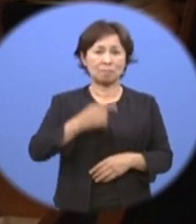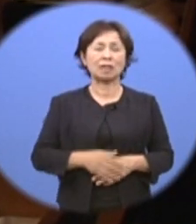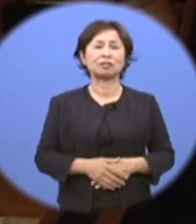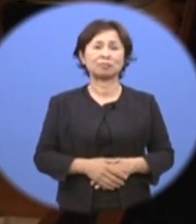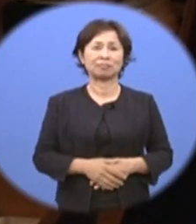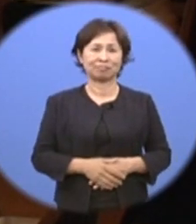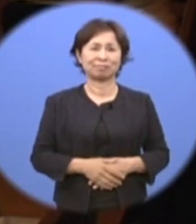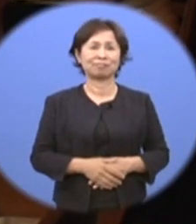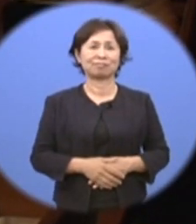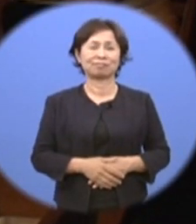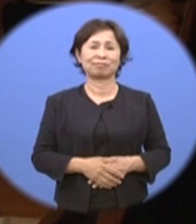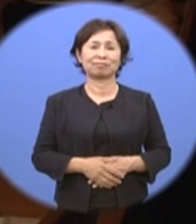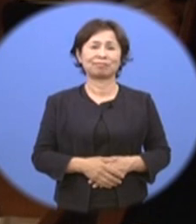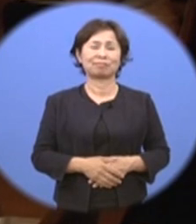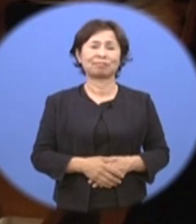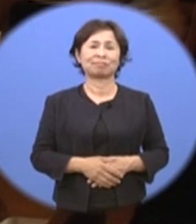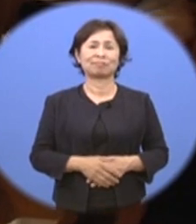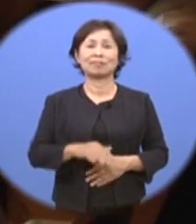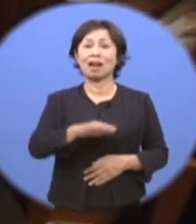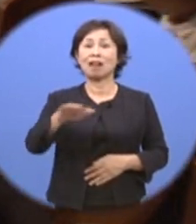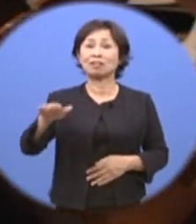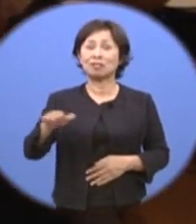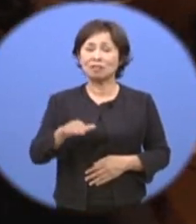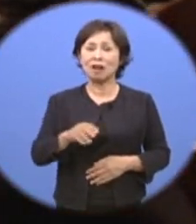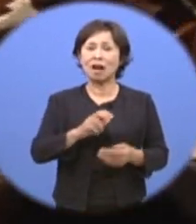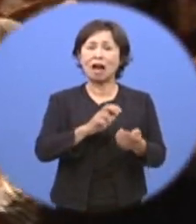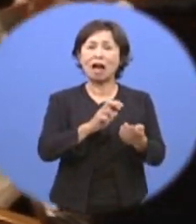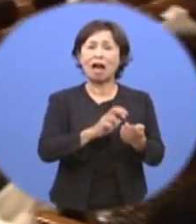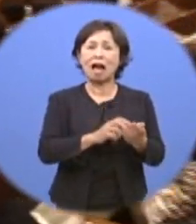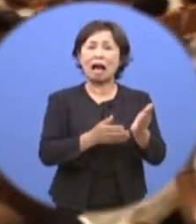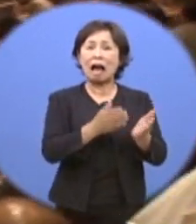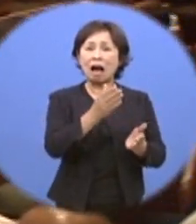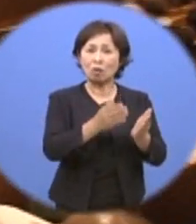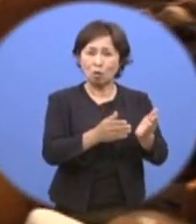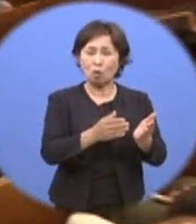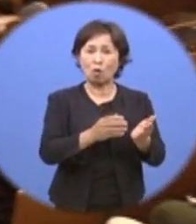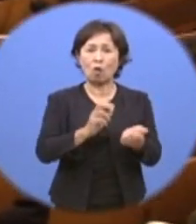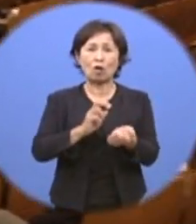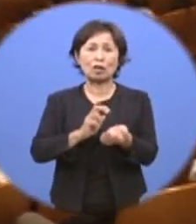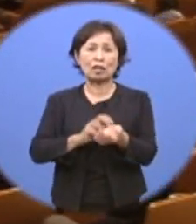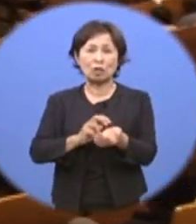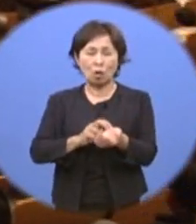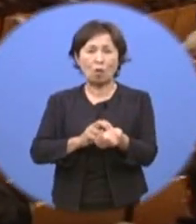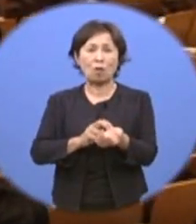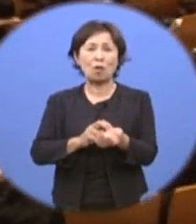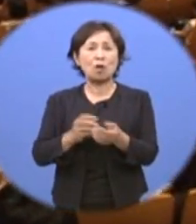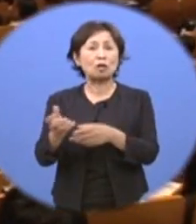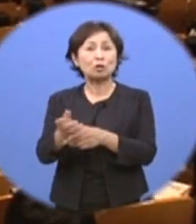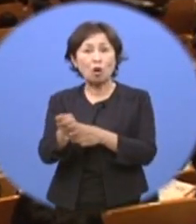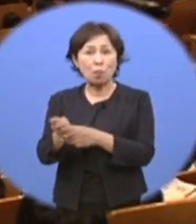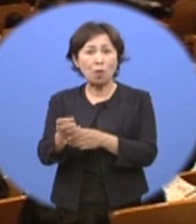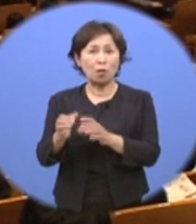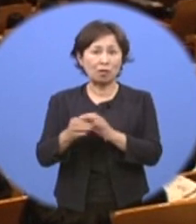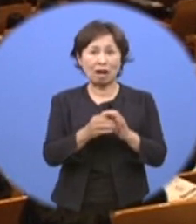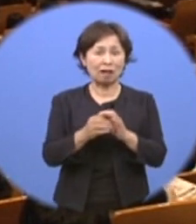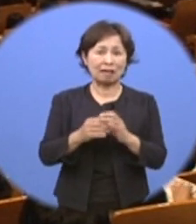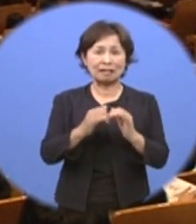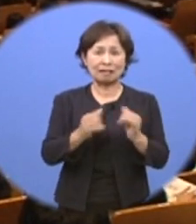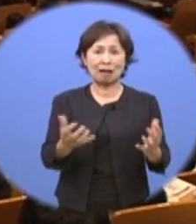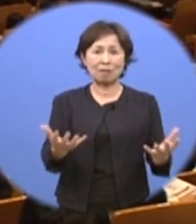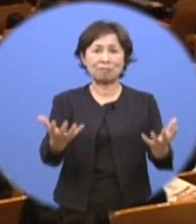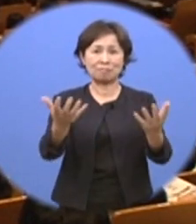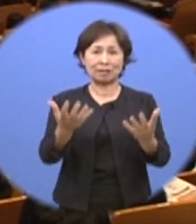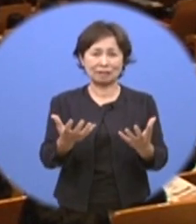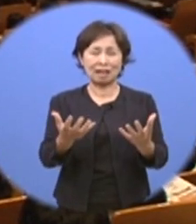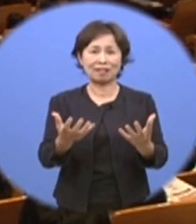会場には看護や医療、消防などの関係者が多く訪れていました。感想や意見をお